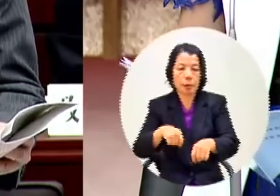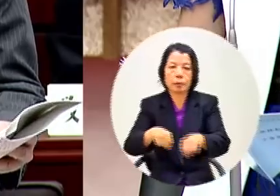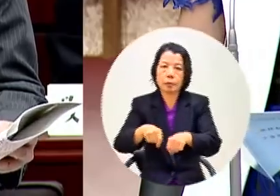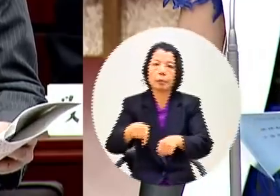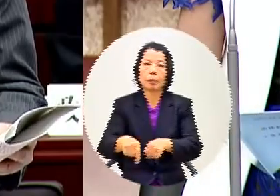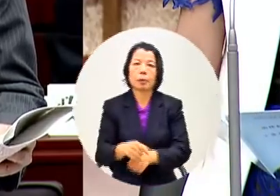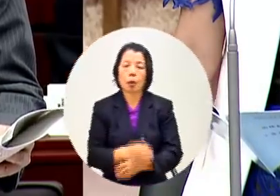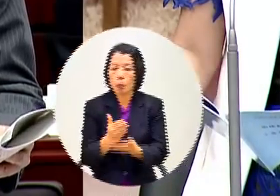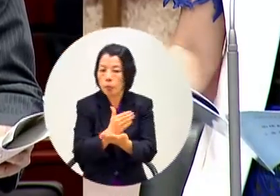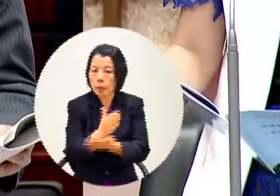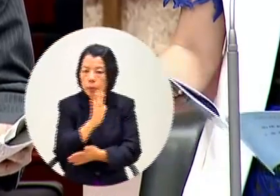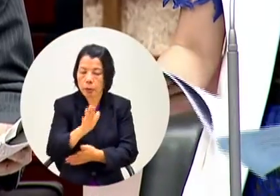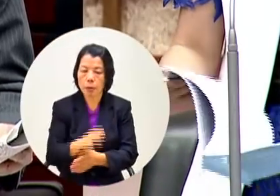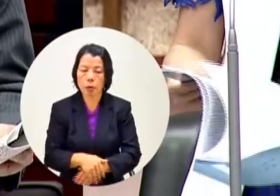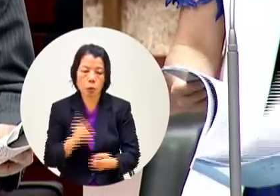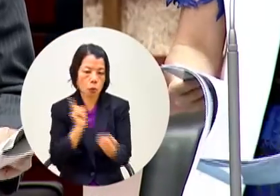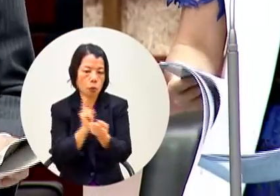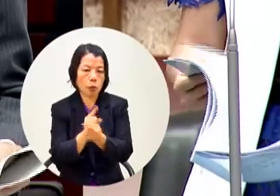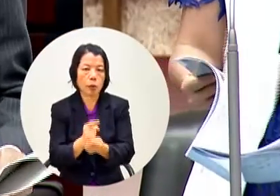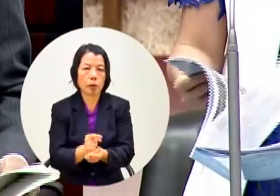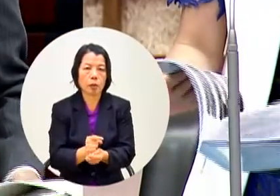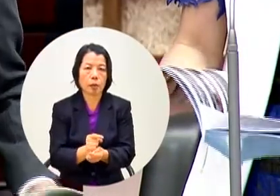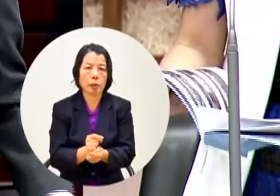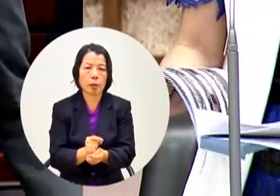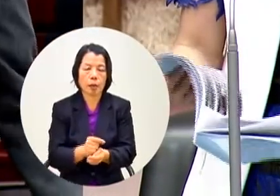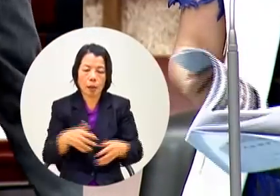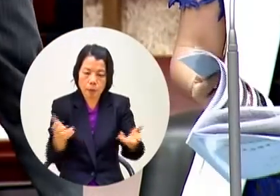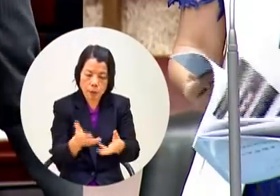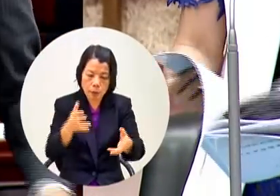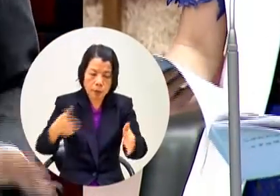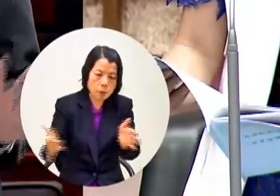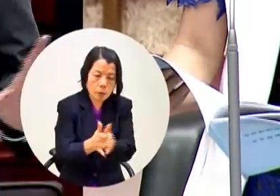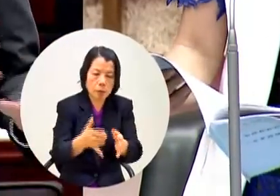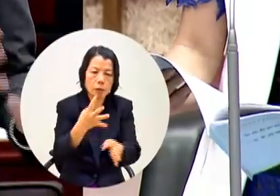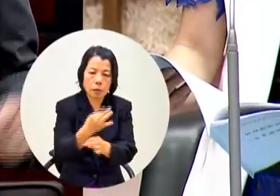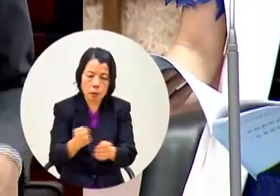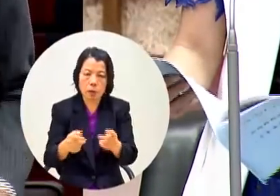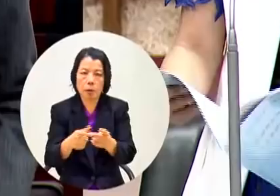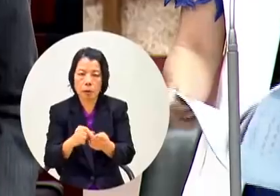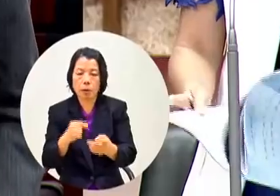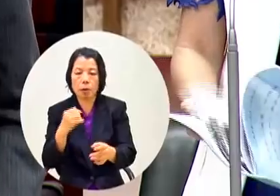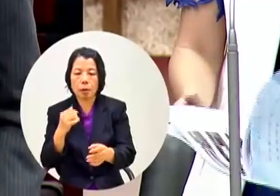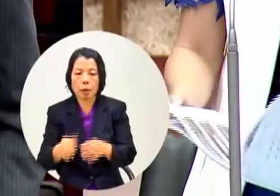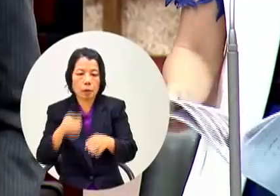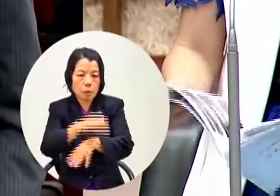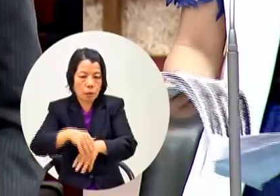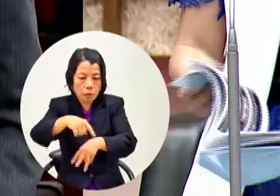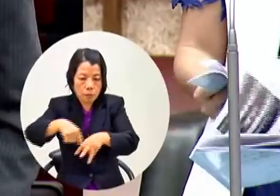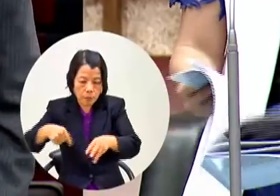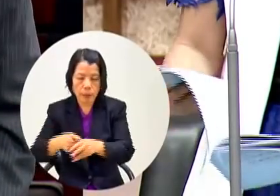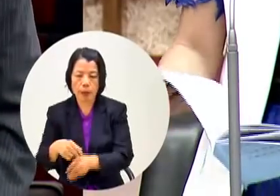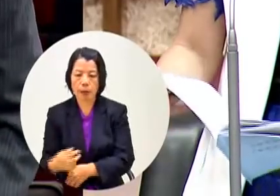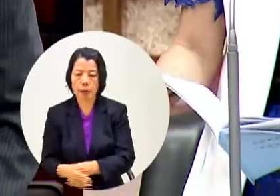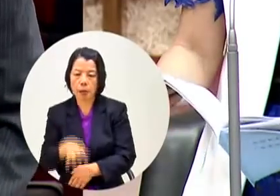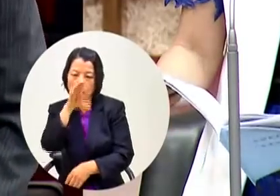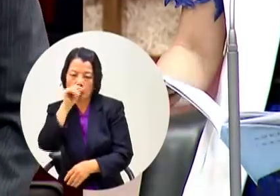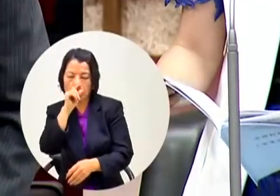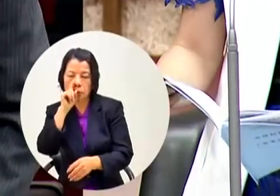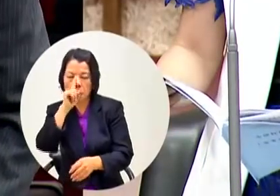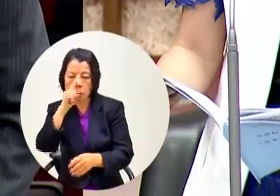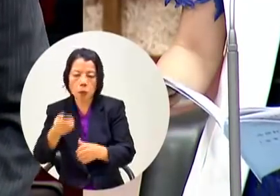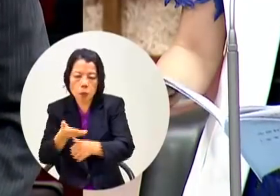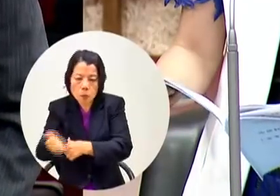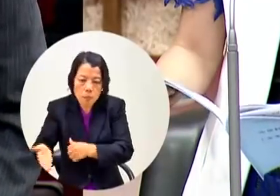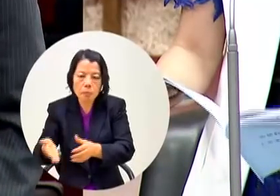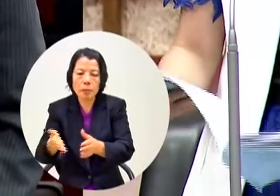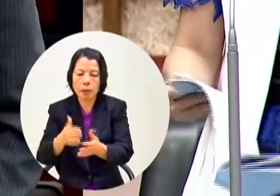行车公里数，还有肇事成本跟空气污染。那这当然是当时一个时空背景。那就目前而言哦，刚刚